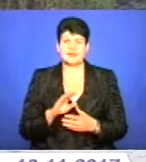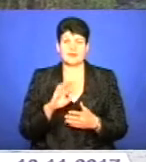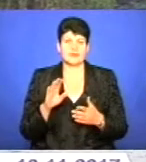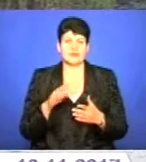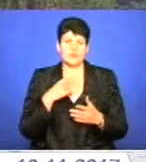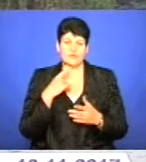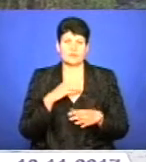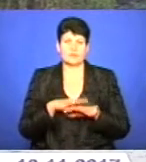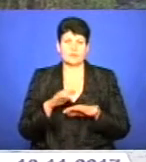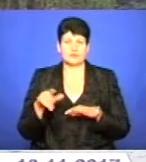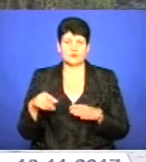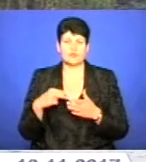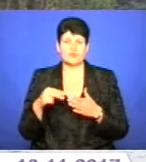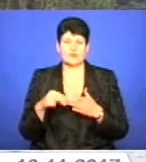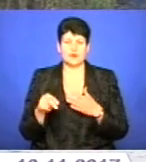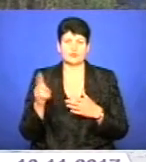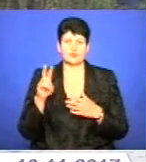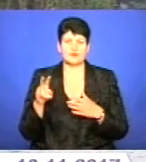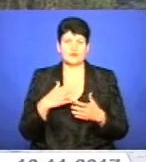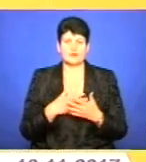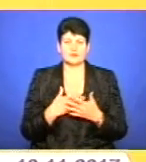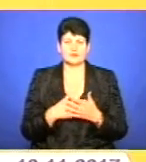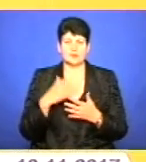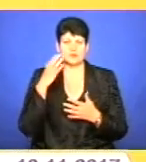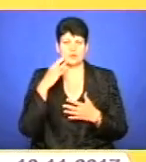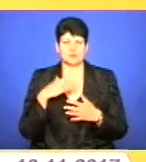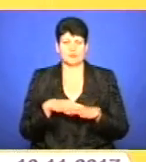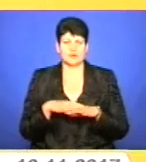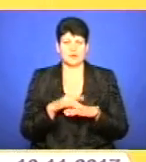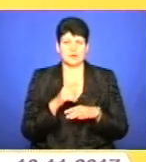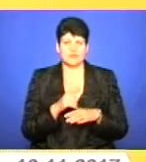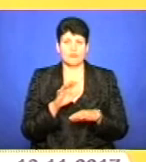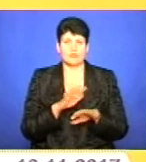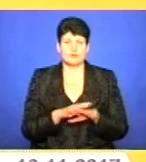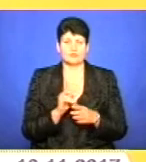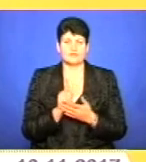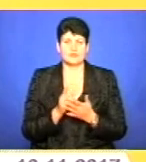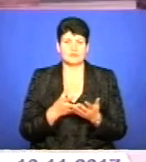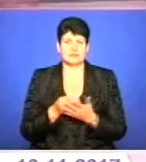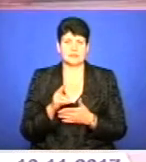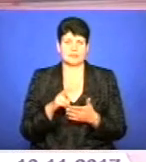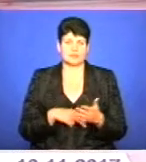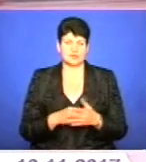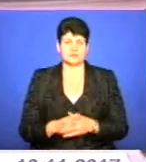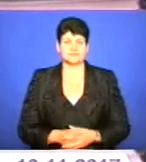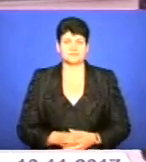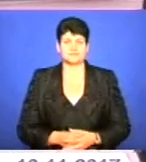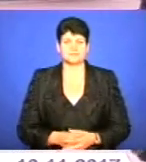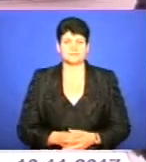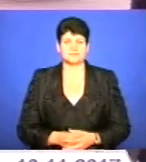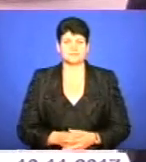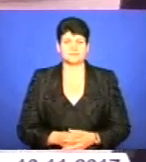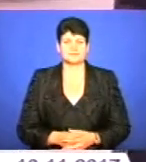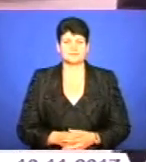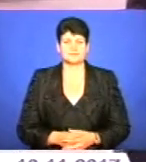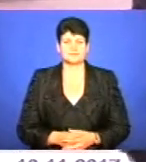банкіри зауважують, що купують валюту тернополяни активніше на чорному ринку, адже в банку мусять сплатити податок. Соломія Струс, Андрій Бодак,